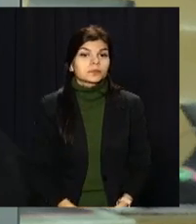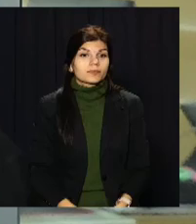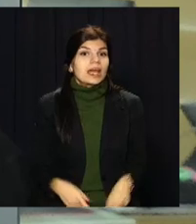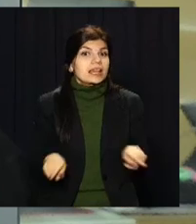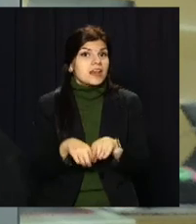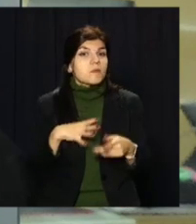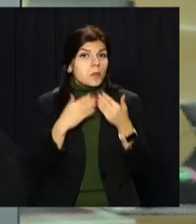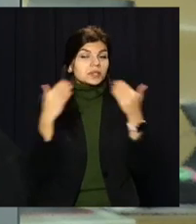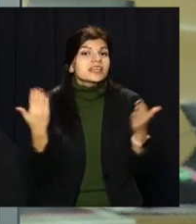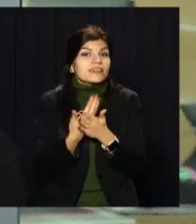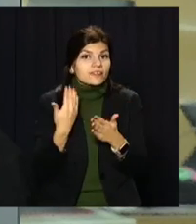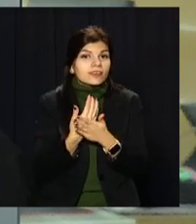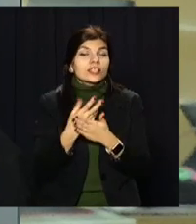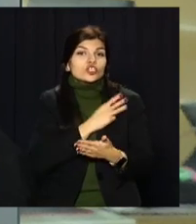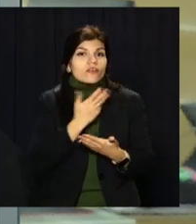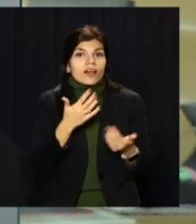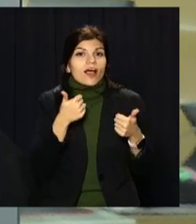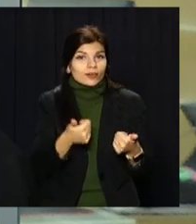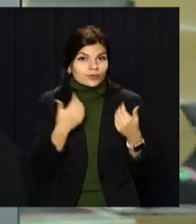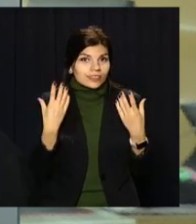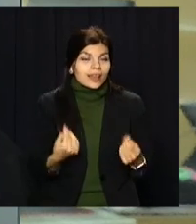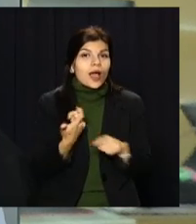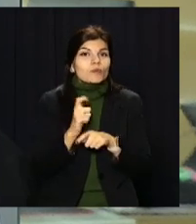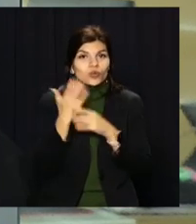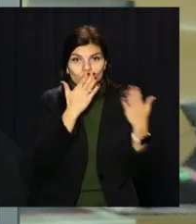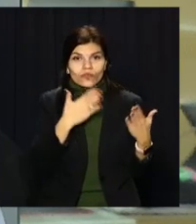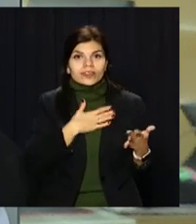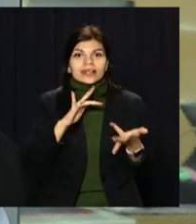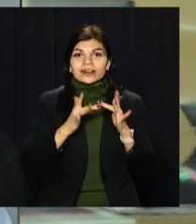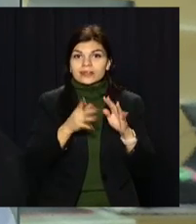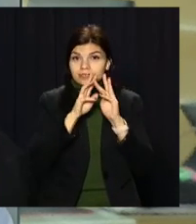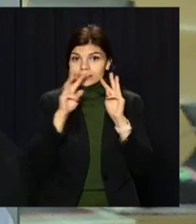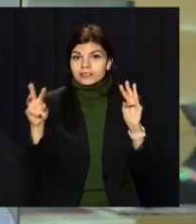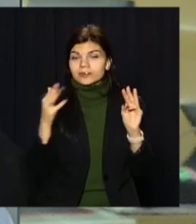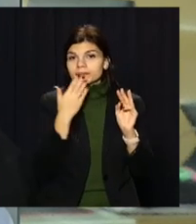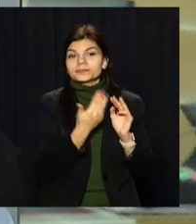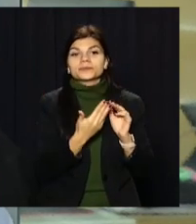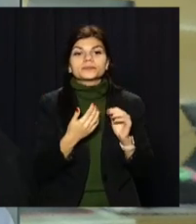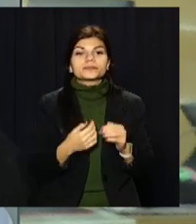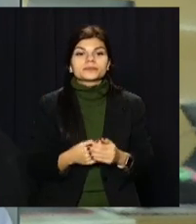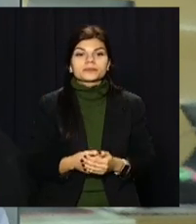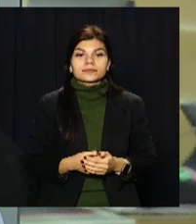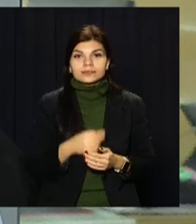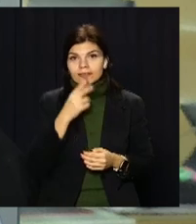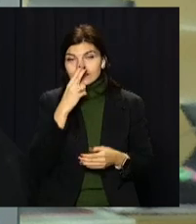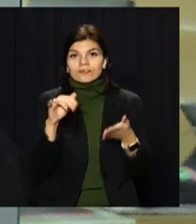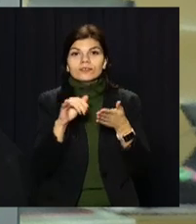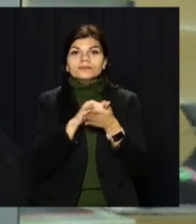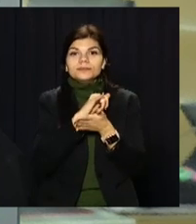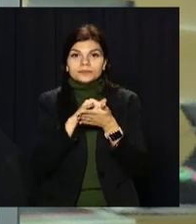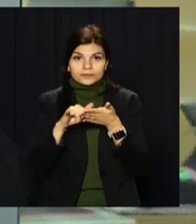Такою була остання інформація випуску. Бажаю вам вдалого дня. Більше новин читайте на нашому сайті opentv.media. Дивіться сюжети в